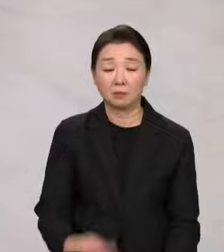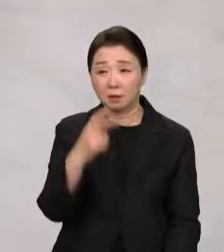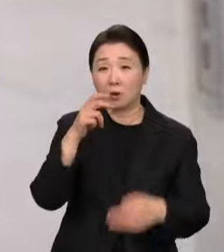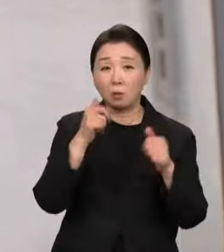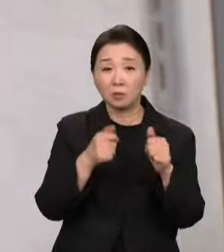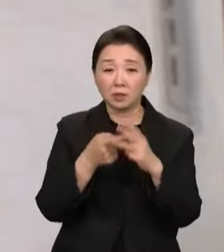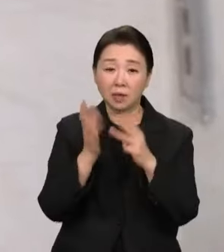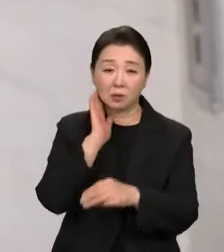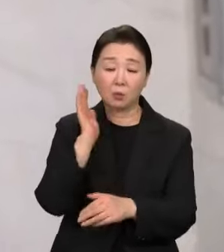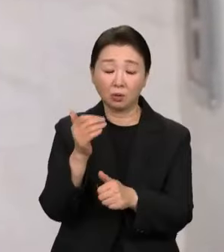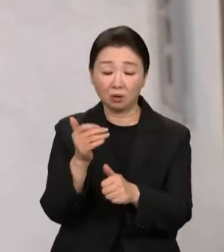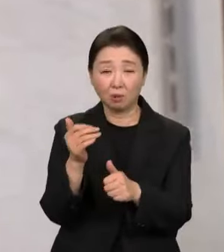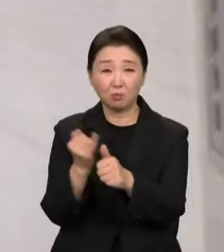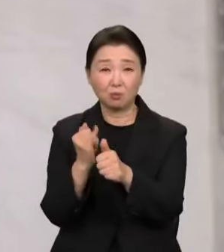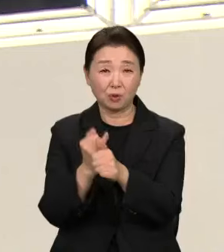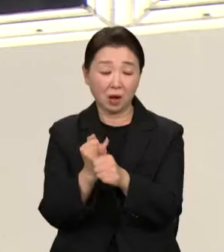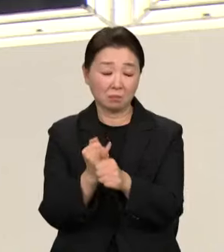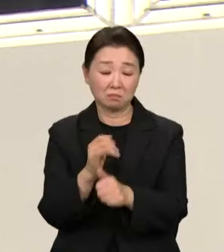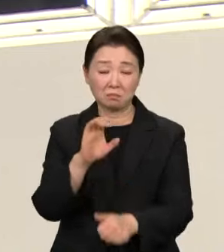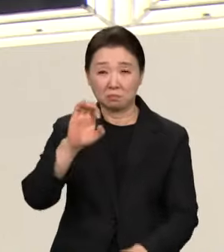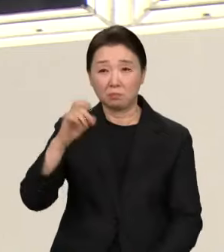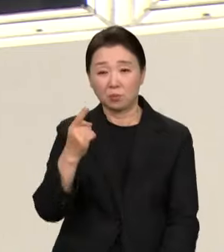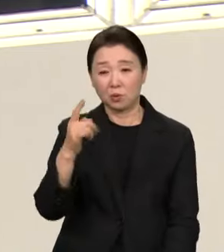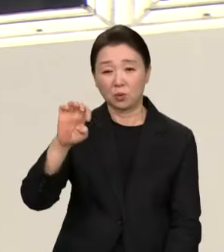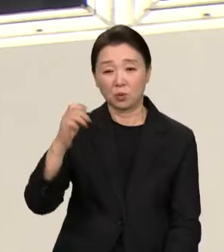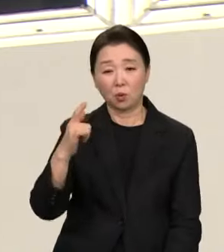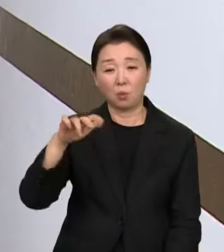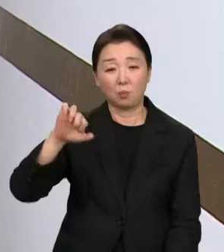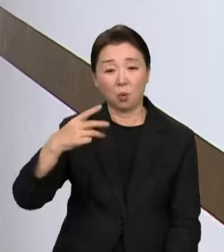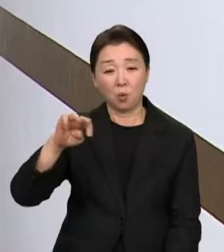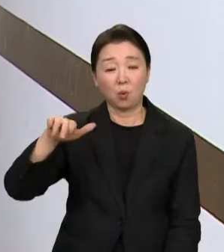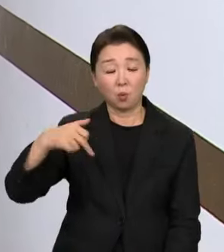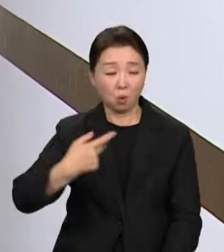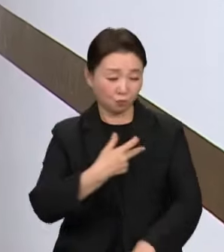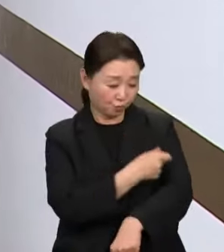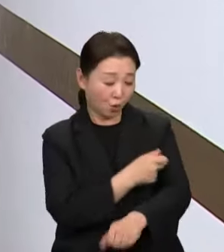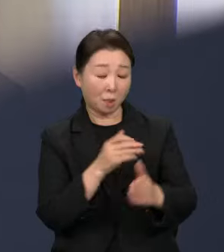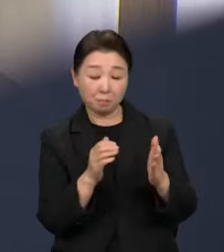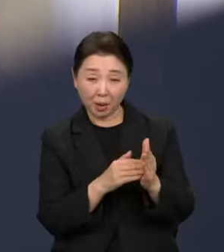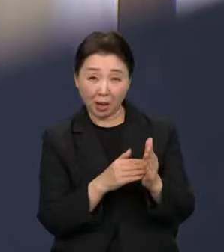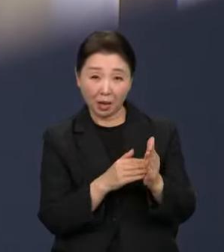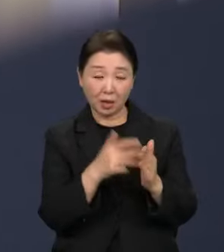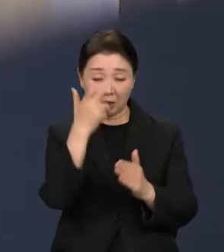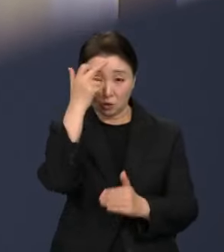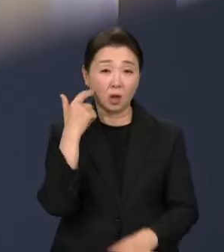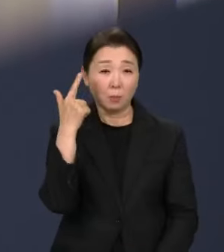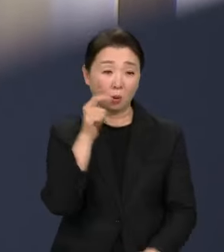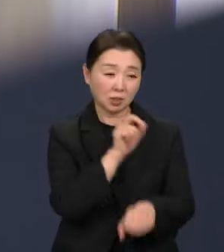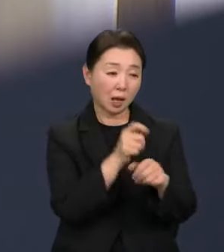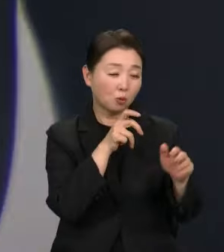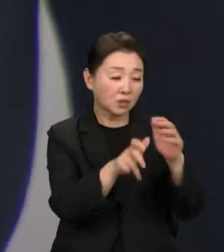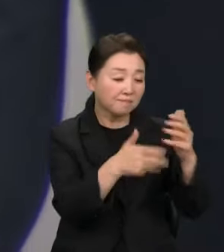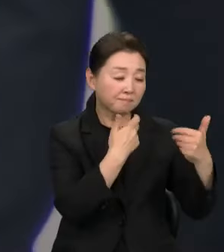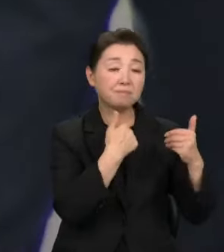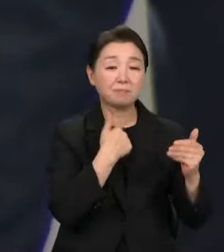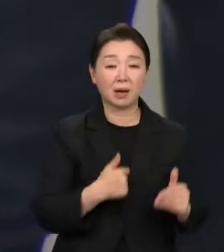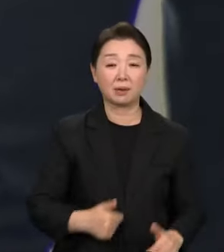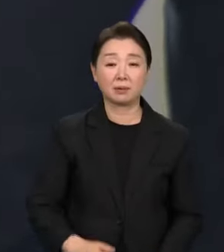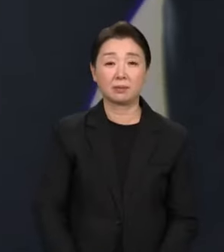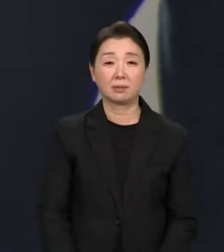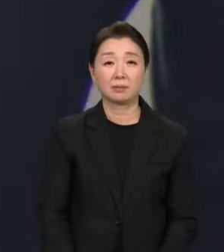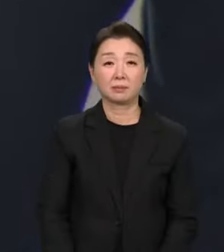대통령 부부가 프로포폴을 투약했다고 말한 최재영 목사의 숙소와 사무실도 압수수색했습니다. JTBC